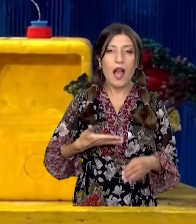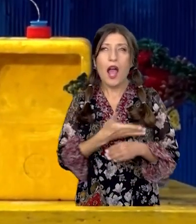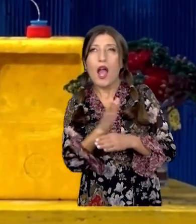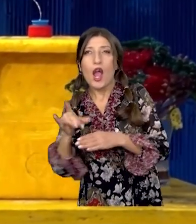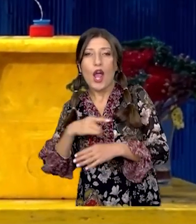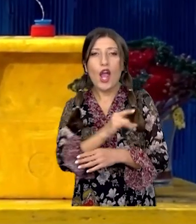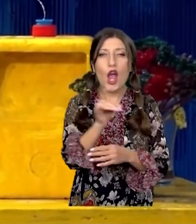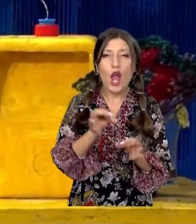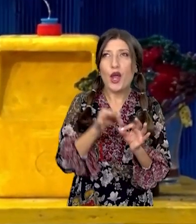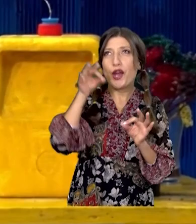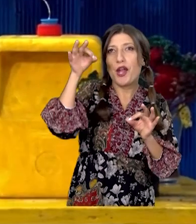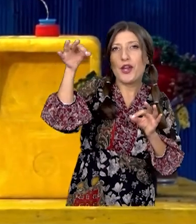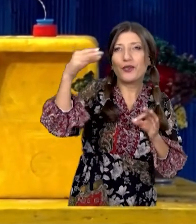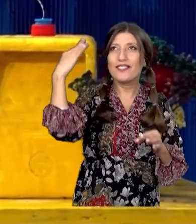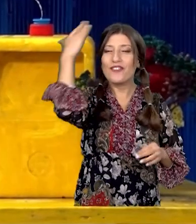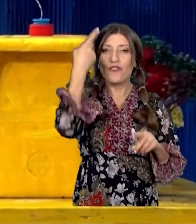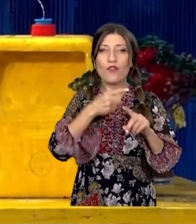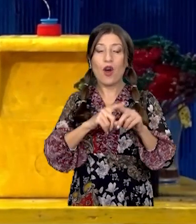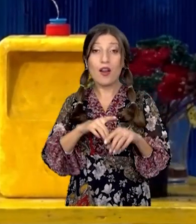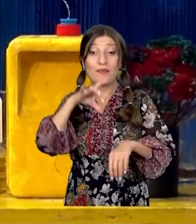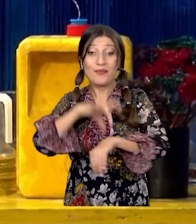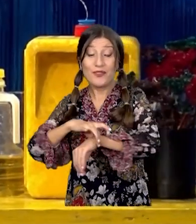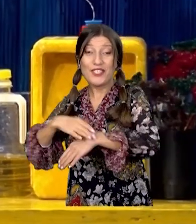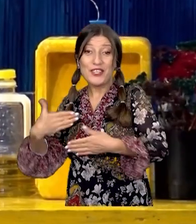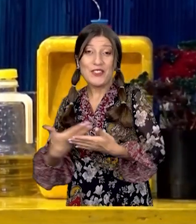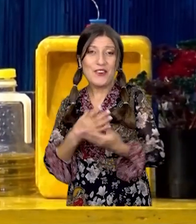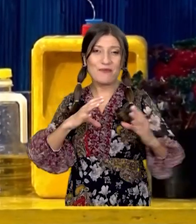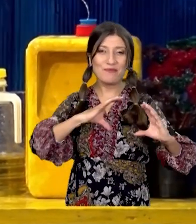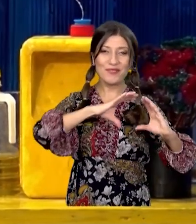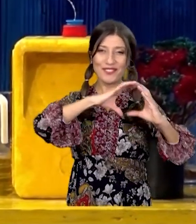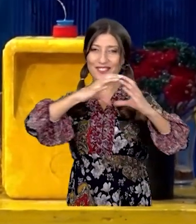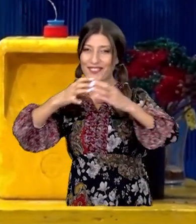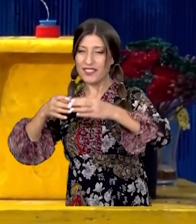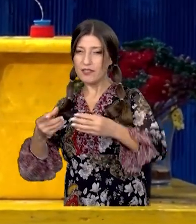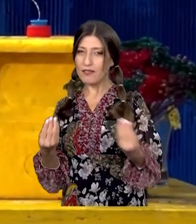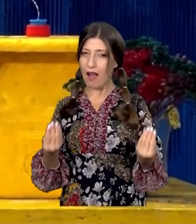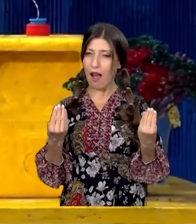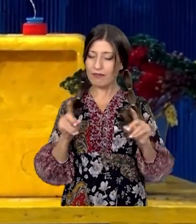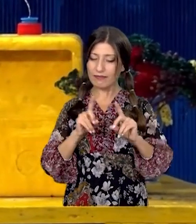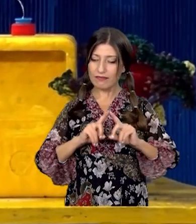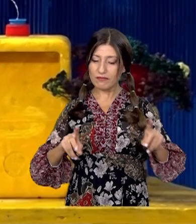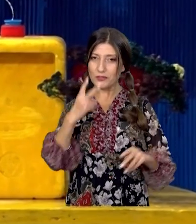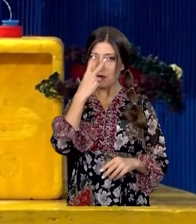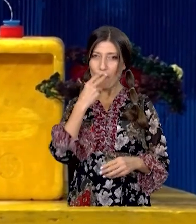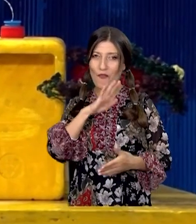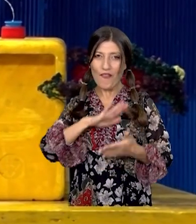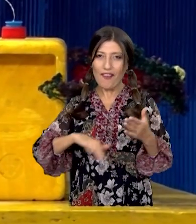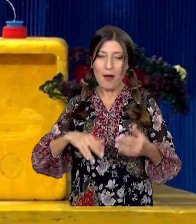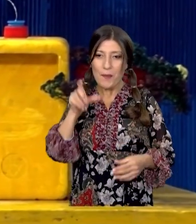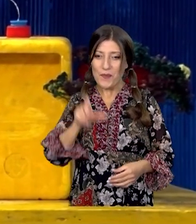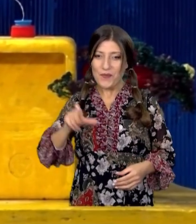հեռու տիեզերքով, որպեսի բացահայտենք նոր մոլորակներ ու նրանց արտակարգ